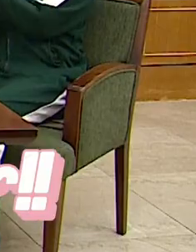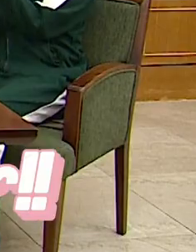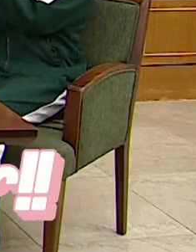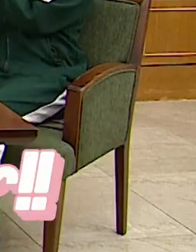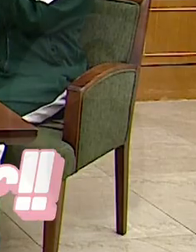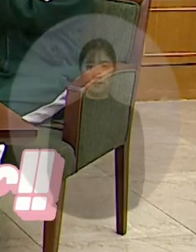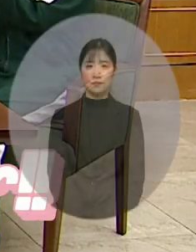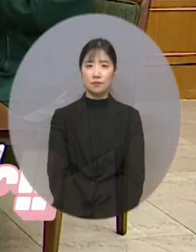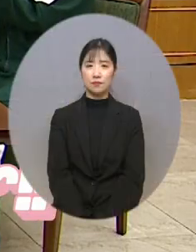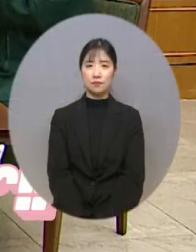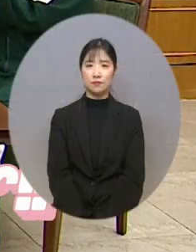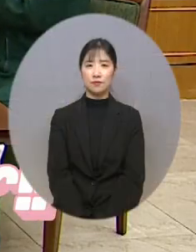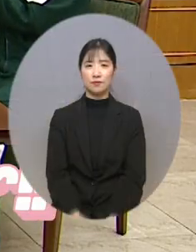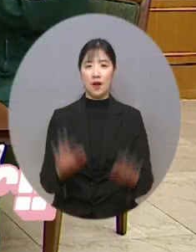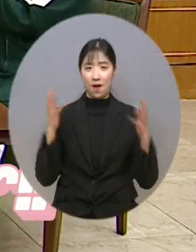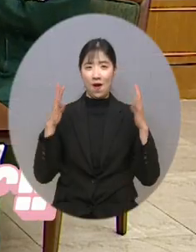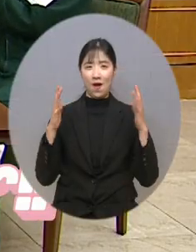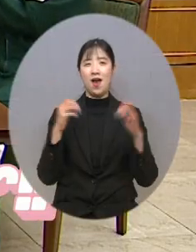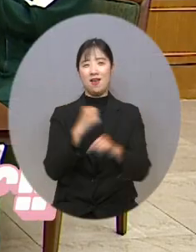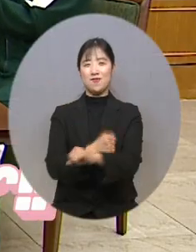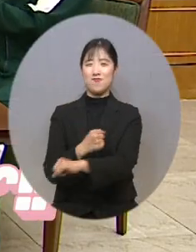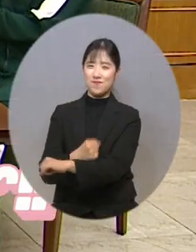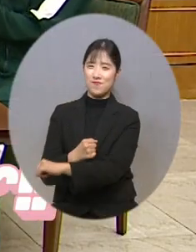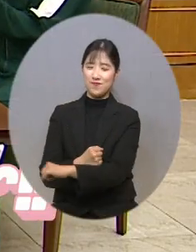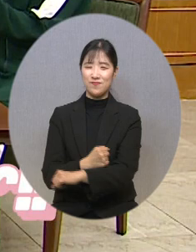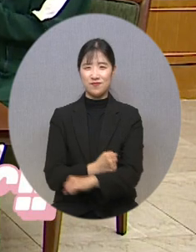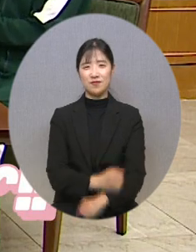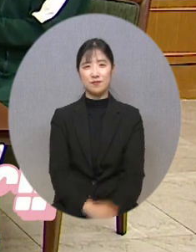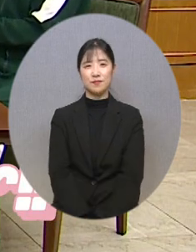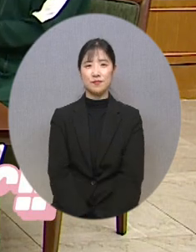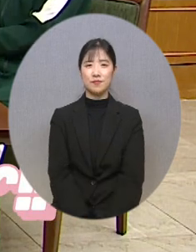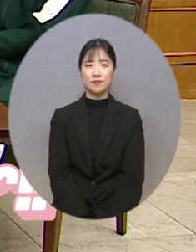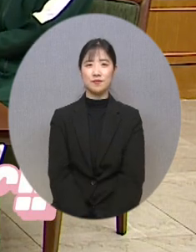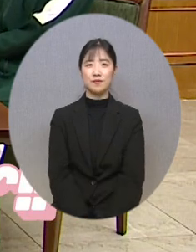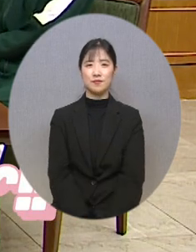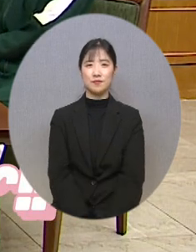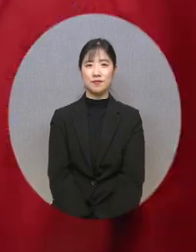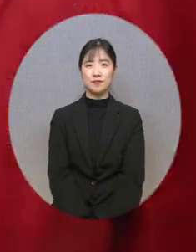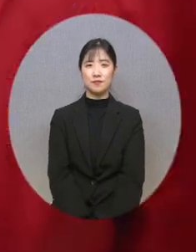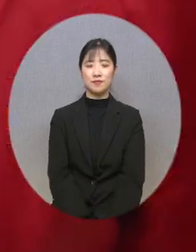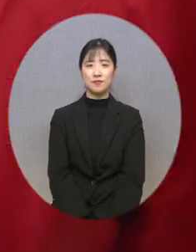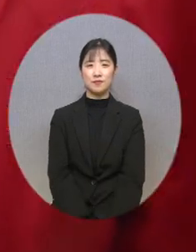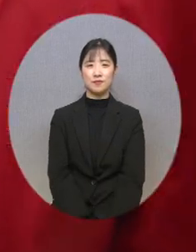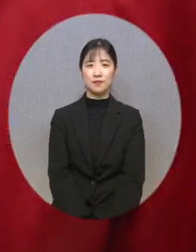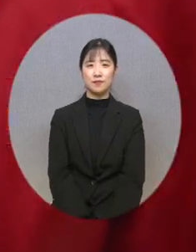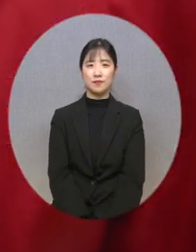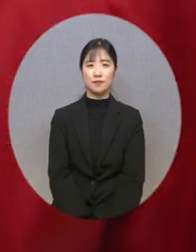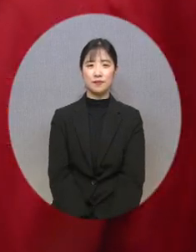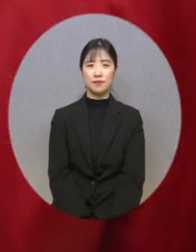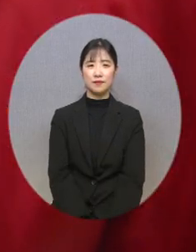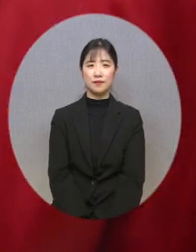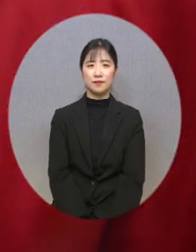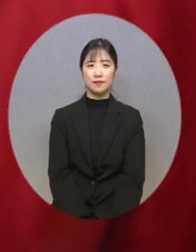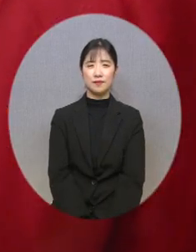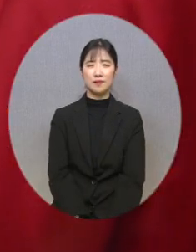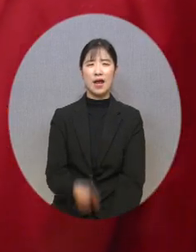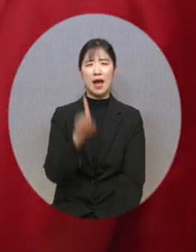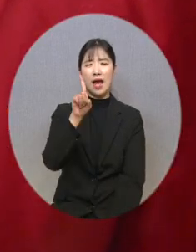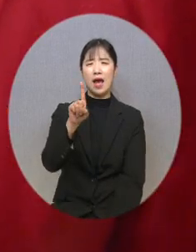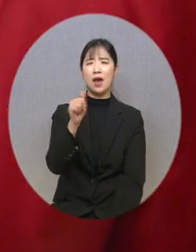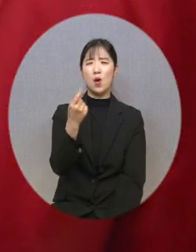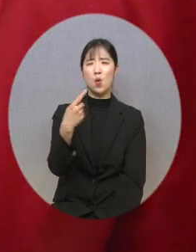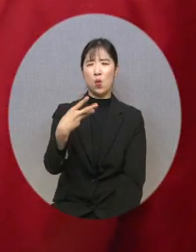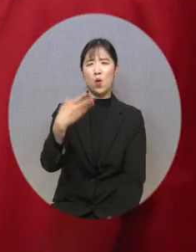버디입니다. 와. 와. 제가 떨어져서 마지막 지금 있는데. 네. 한 홀은 저희가 게임을 못했습니다.